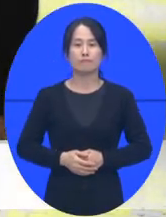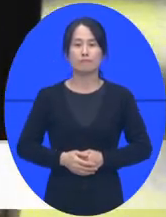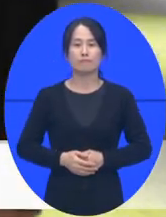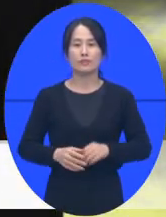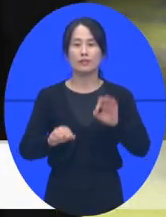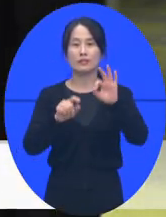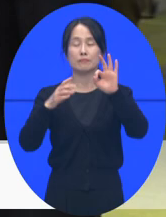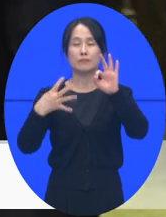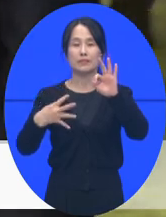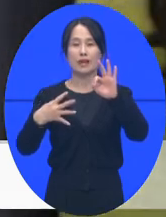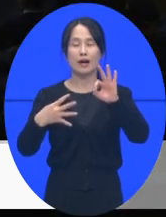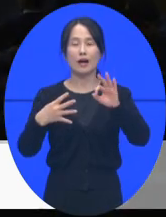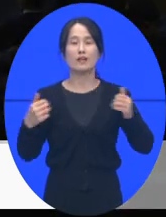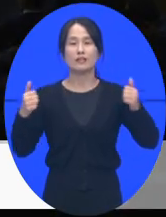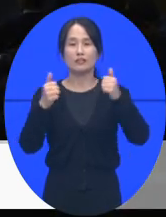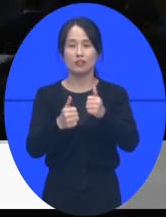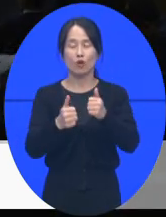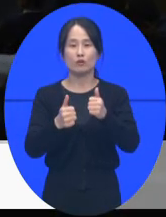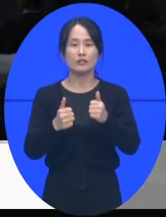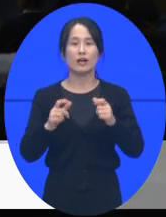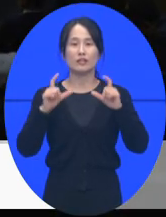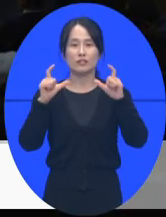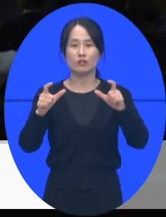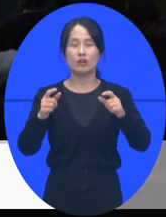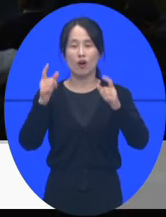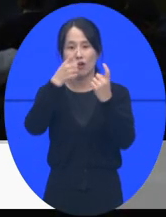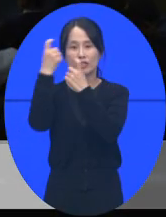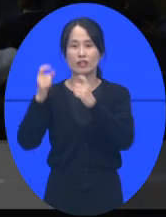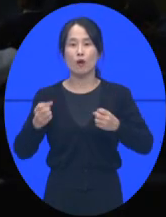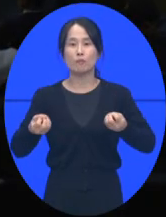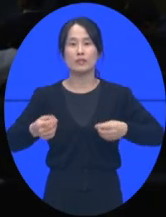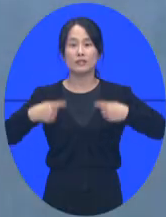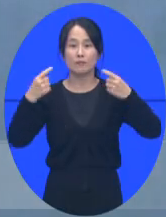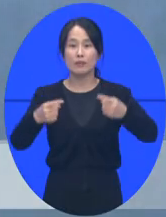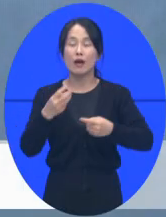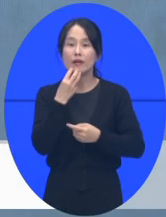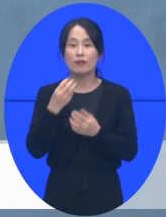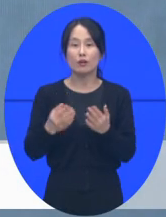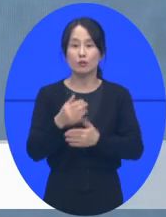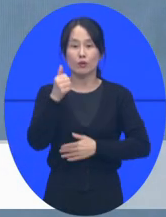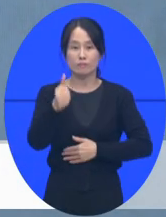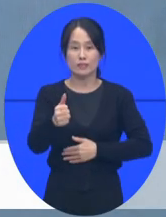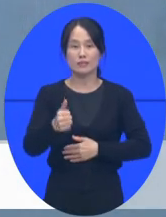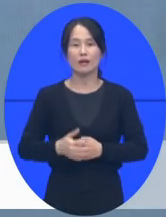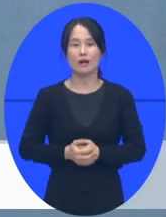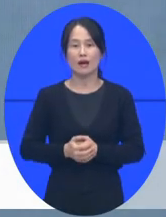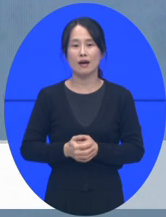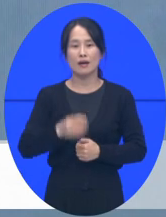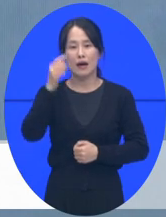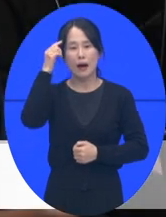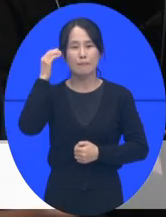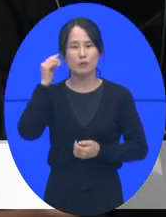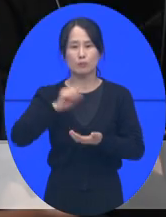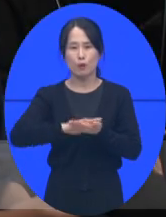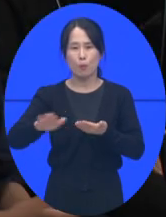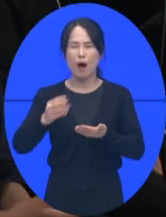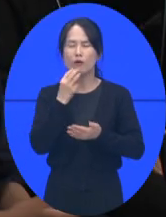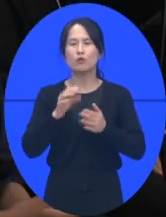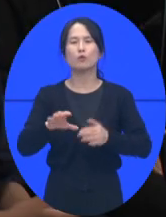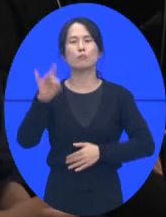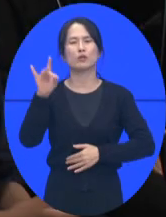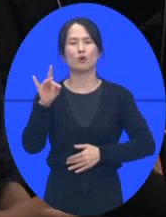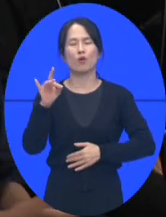14 남북정상선언 16주년 기념식에 참석한 김동연 지사. 한반도 평화를 위한 노력을 경기도에서부터 이어가겠다는